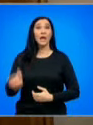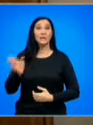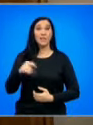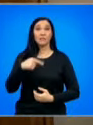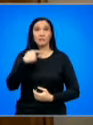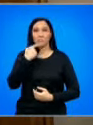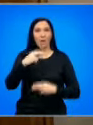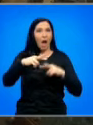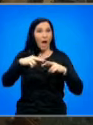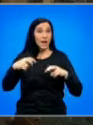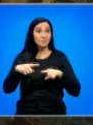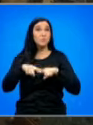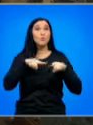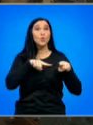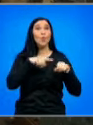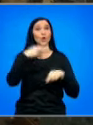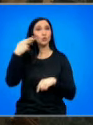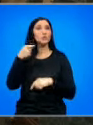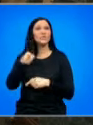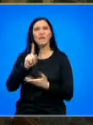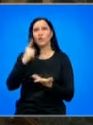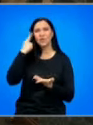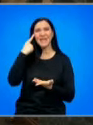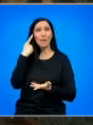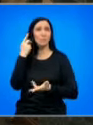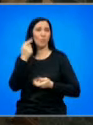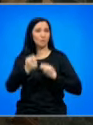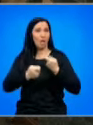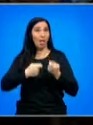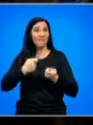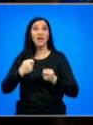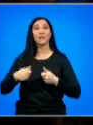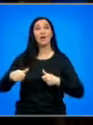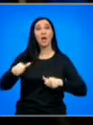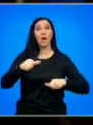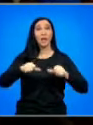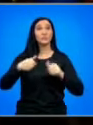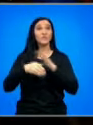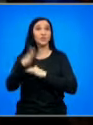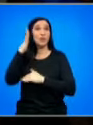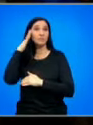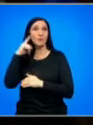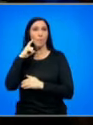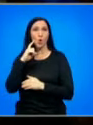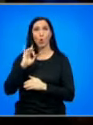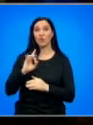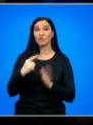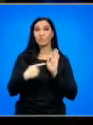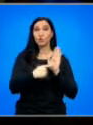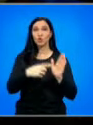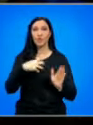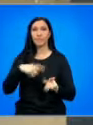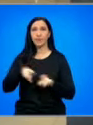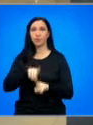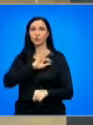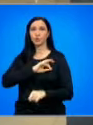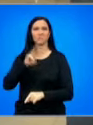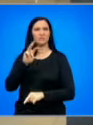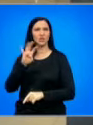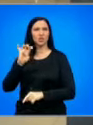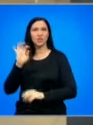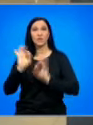След разпит в прокуратурата за това какво знае по аферата Хемус, вътрешният министър Бойко Рашков посочи ГЕРБ като получател на